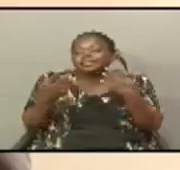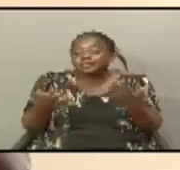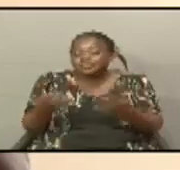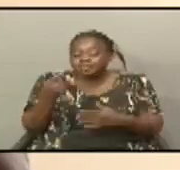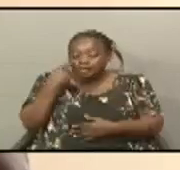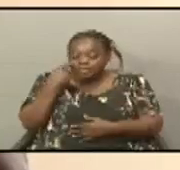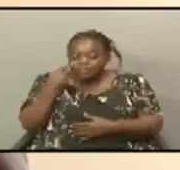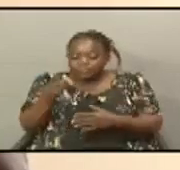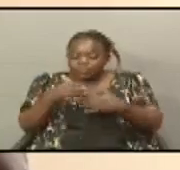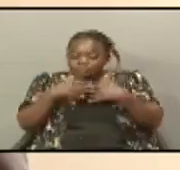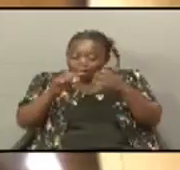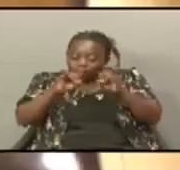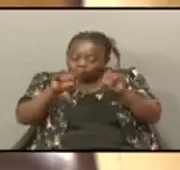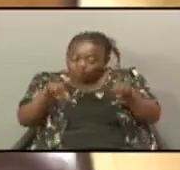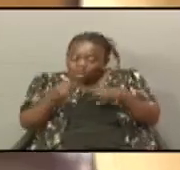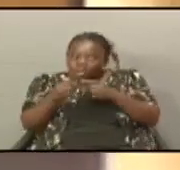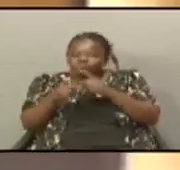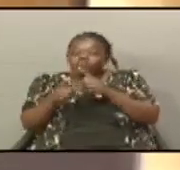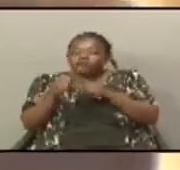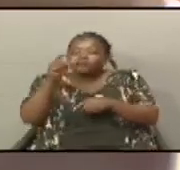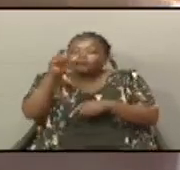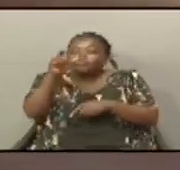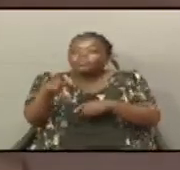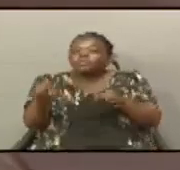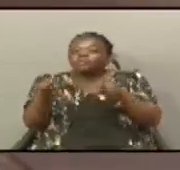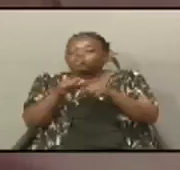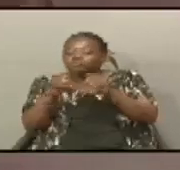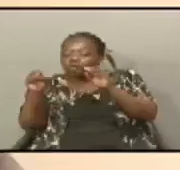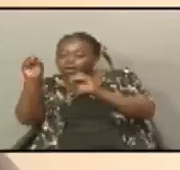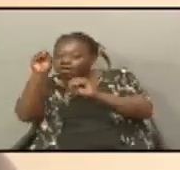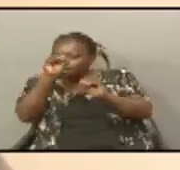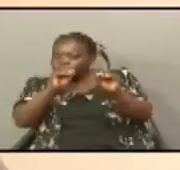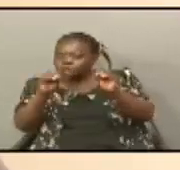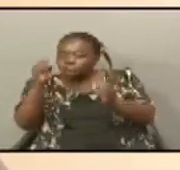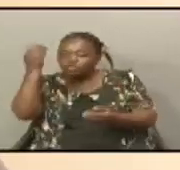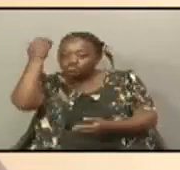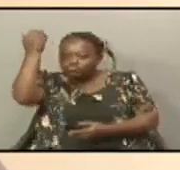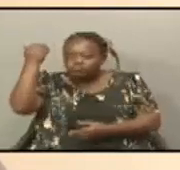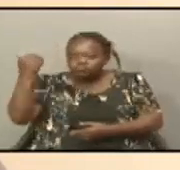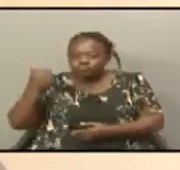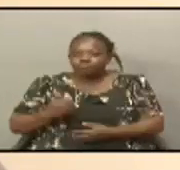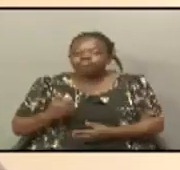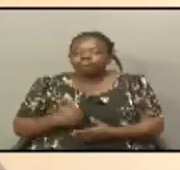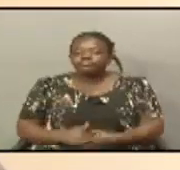bamuguddeko omusoko okugezaako okutta omuntu era bamunoonya avunaanibwe.